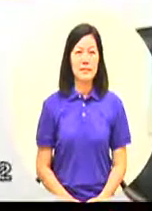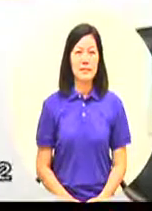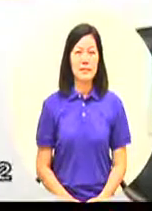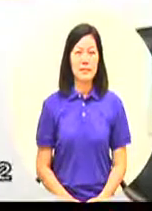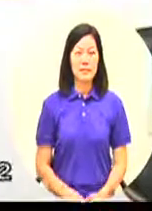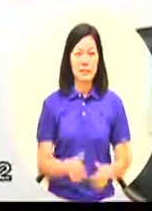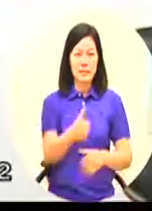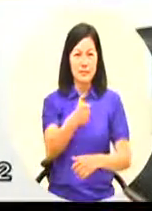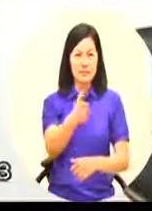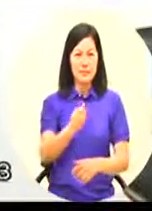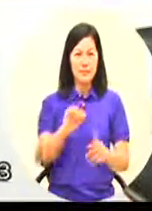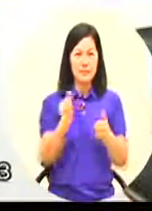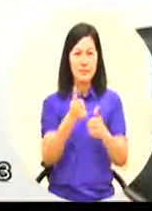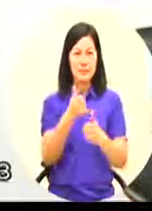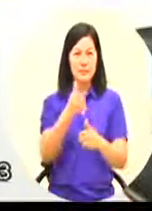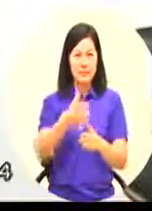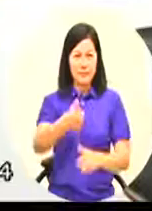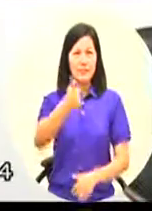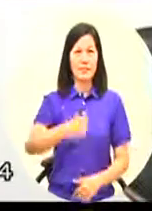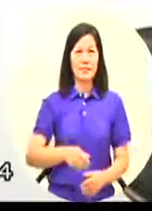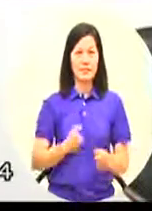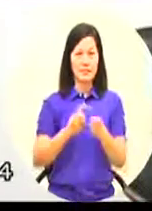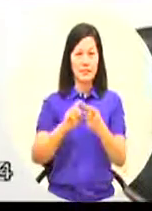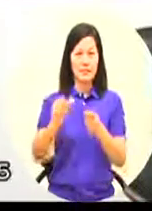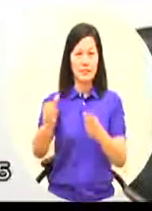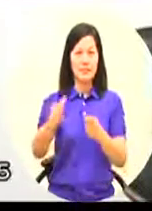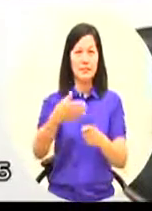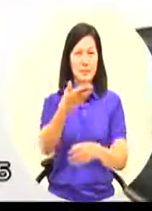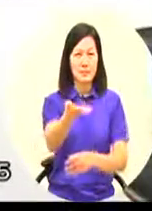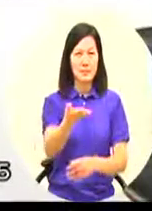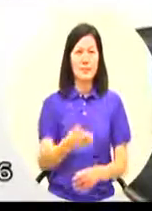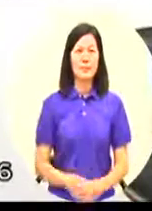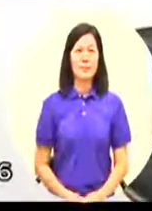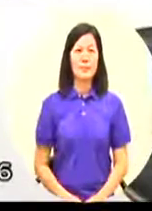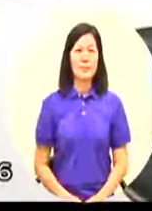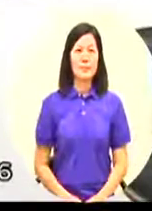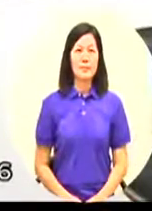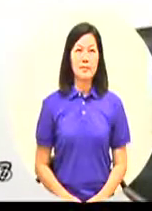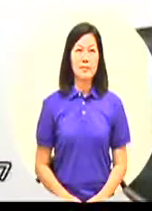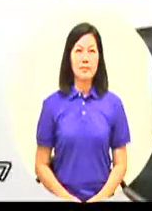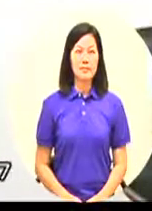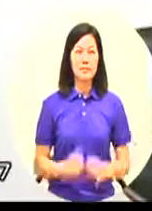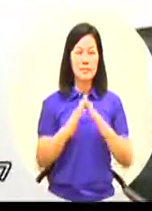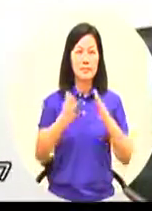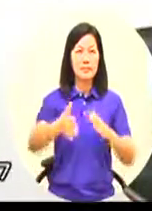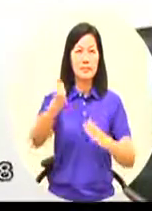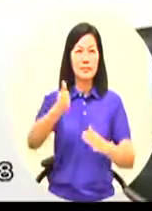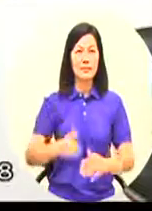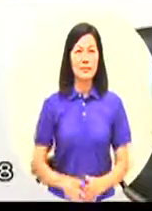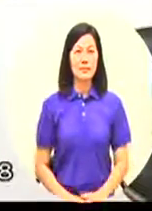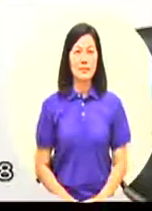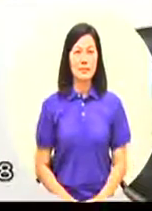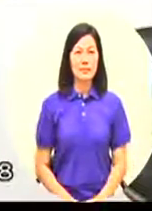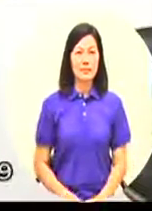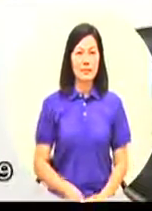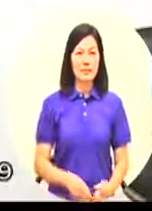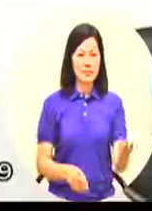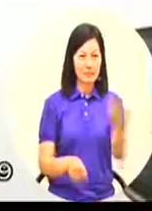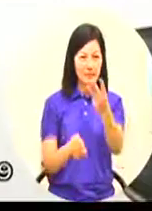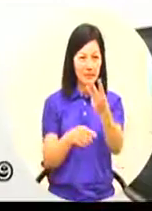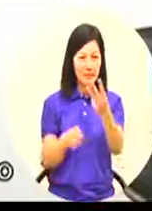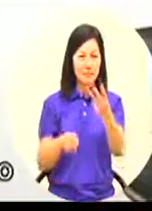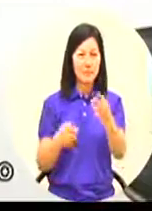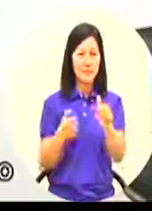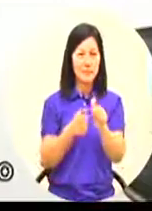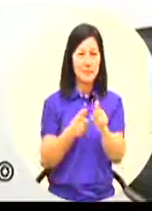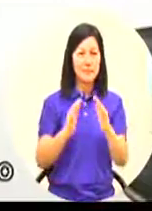谢谢议长哈，这个 十五分钟。 好，谢谢议长。市长三位副市长这个我们